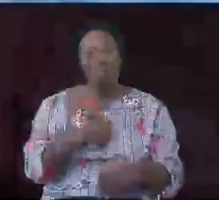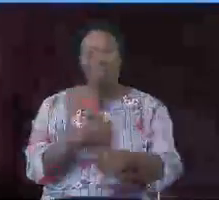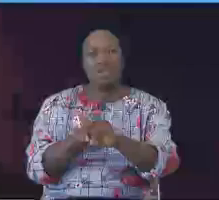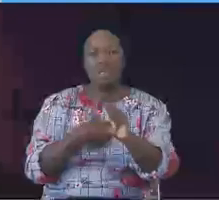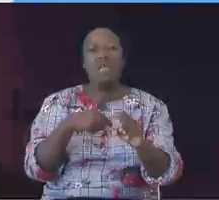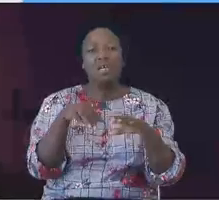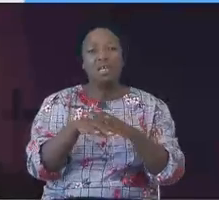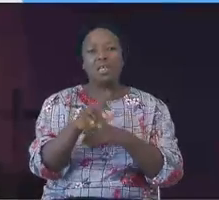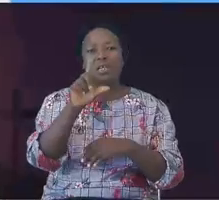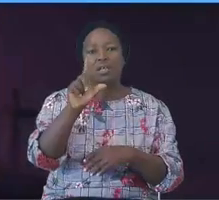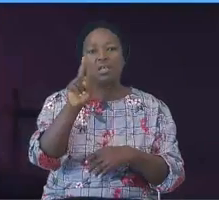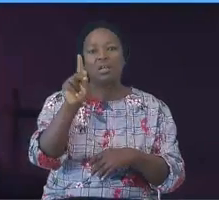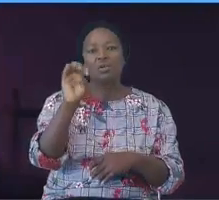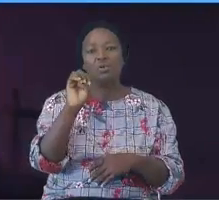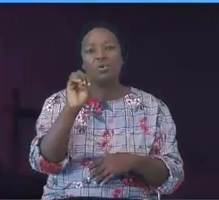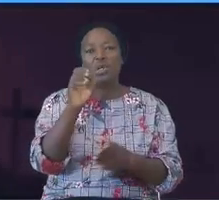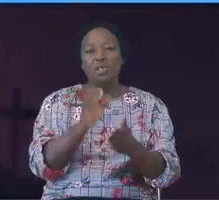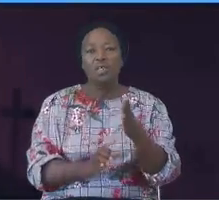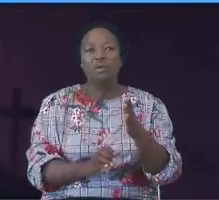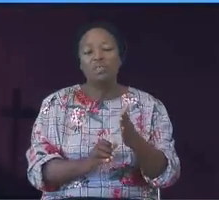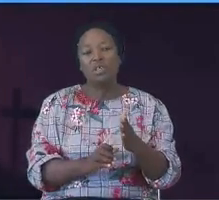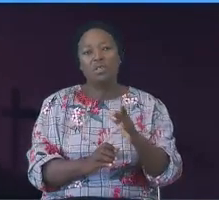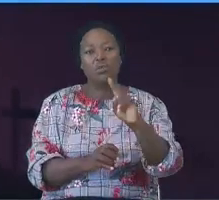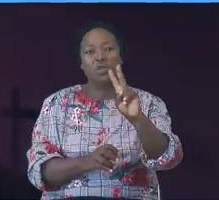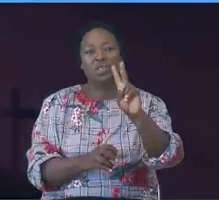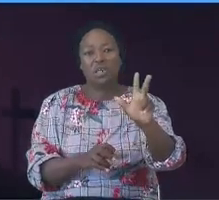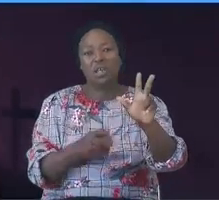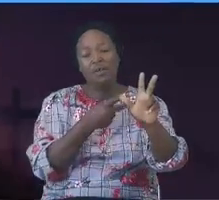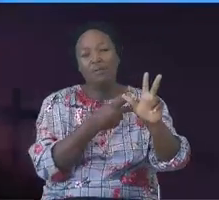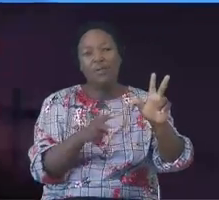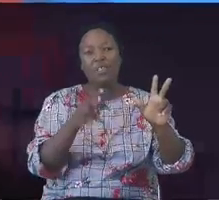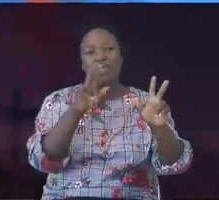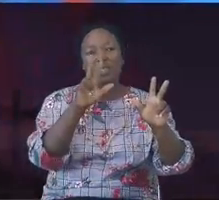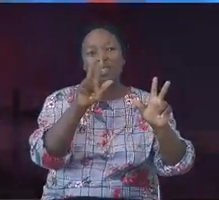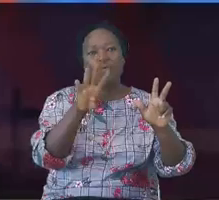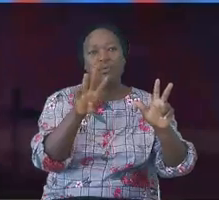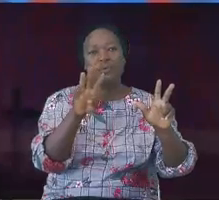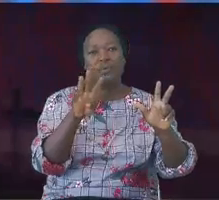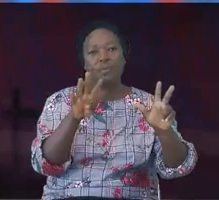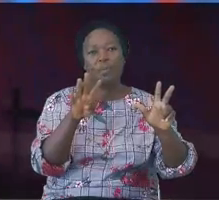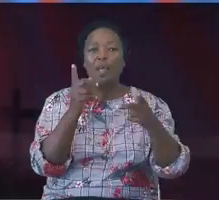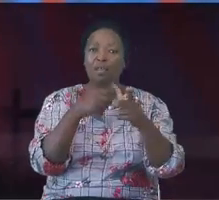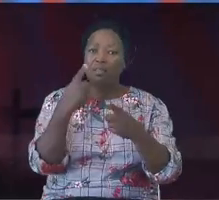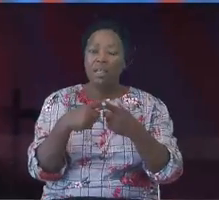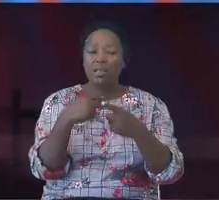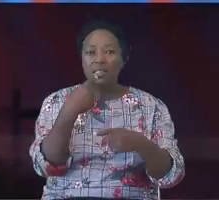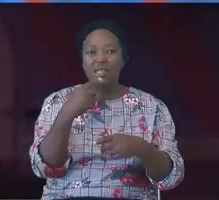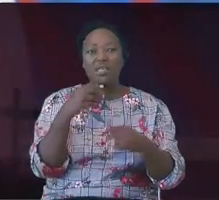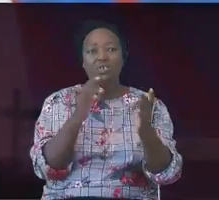pourquoi Matthieu abandonné. » Ça, c'est la première déclaration. Luc, chapitre